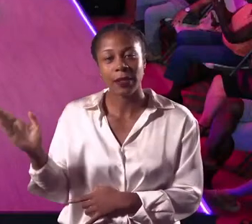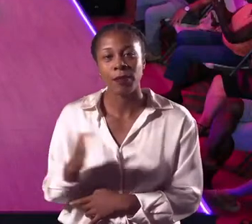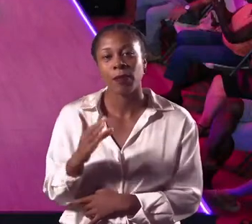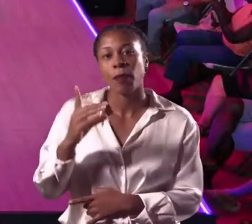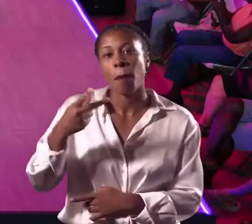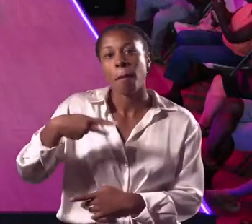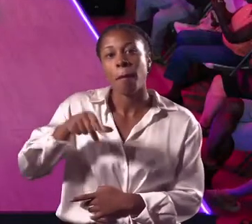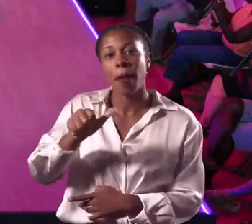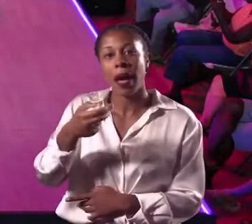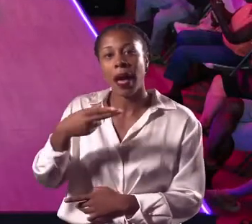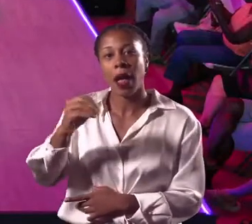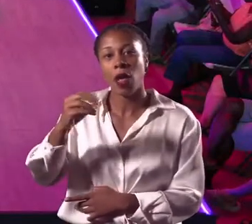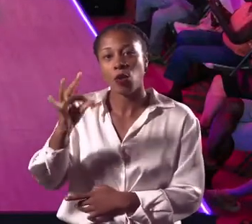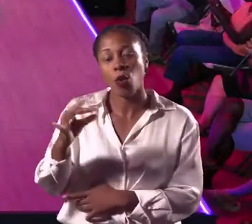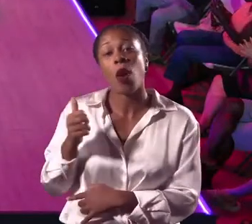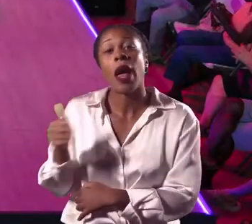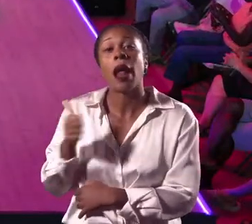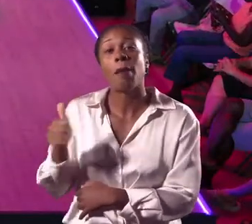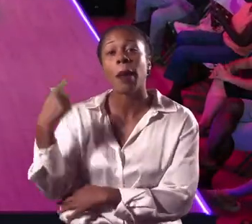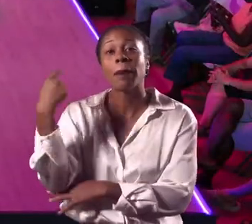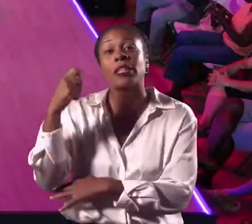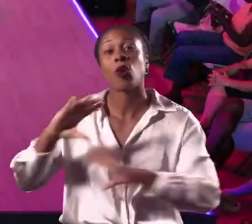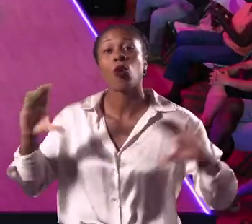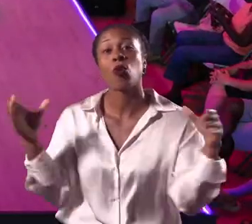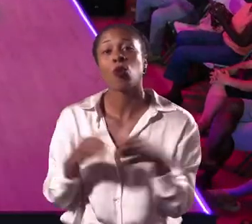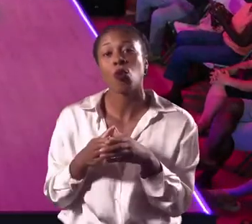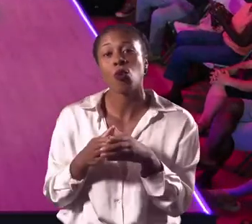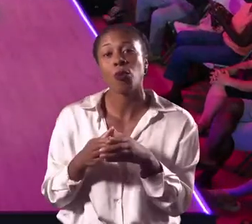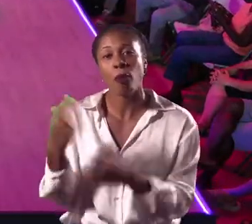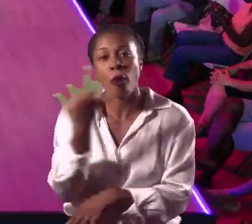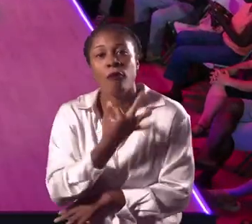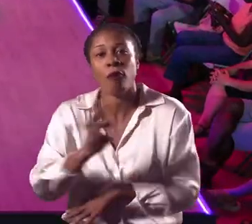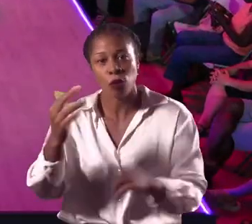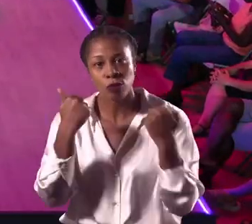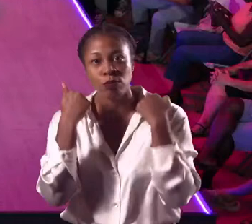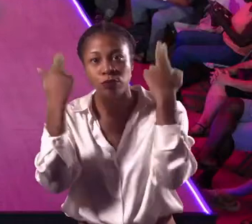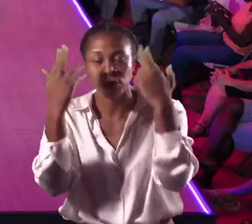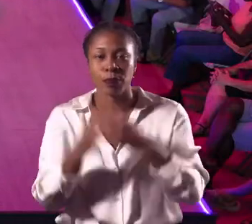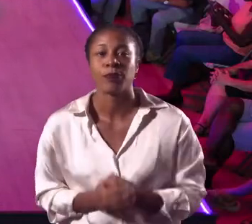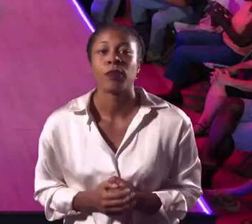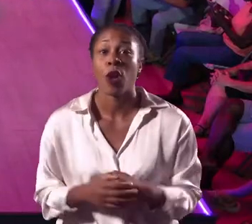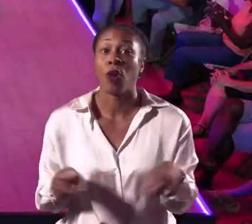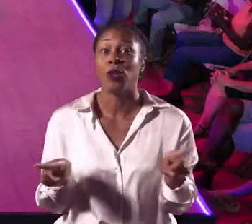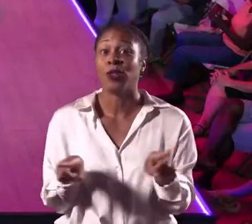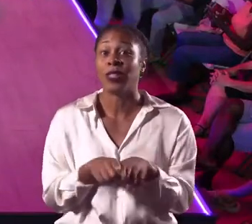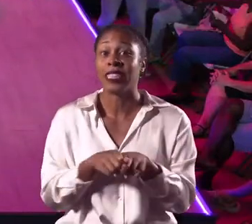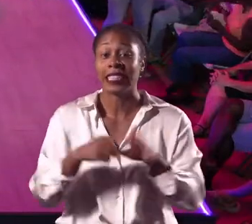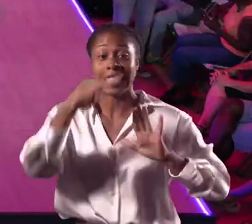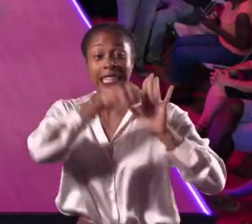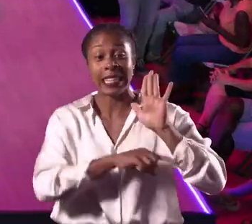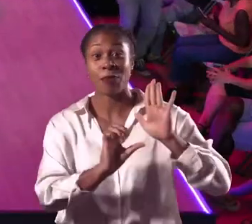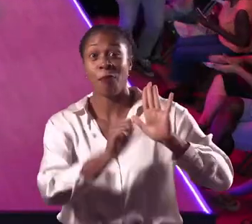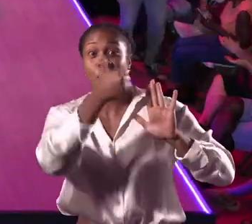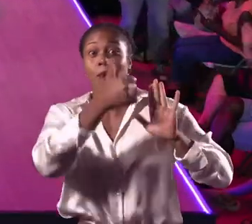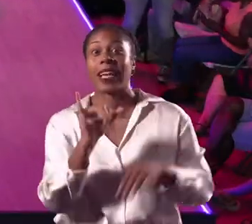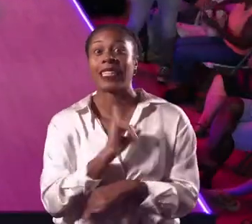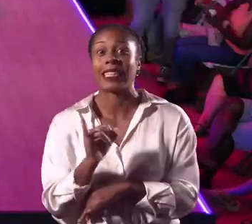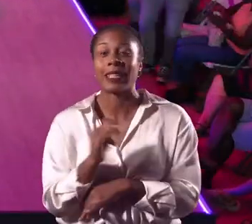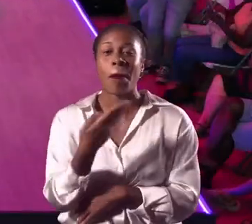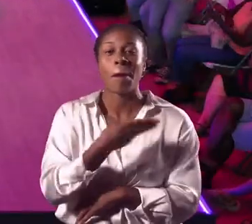présidente du groupe de l'Assemblée France Insoumise, et également notre tête de liste européenne, Manon